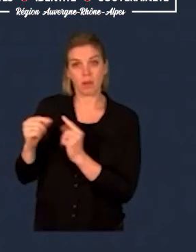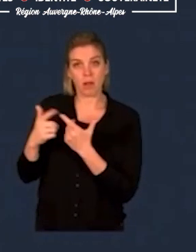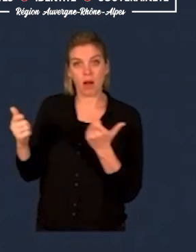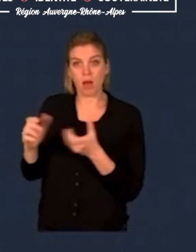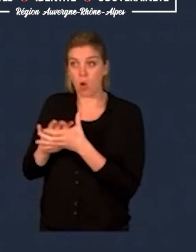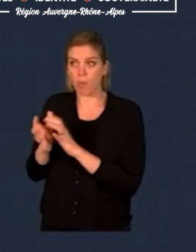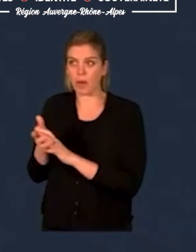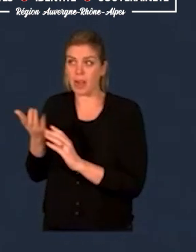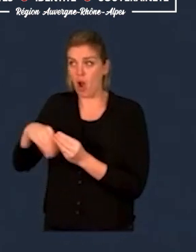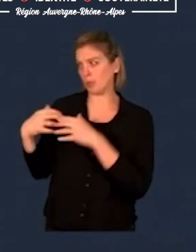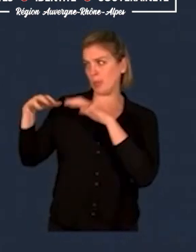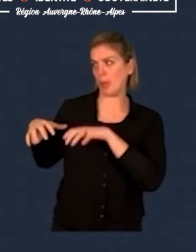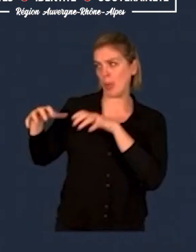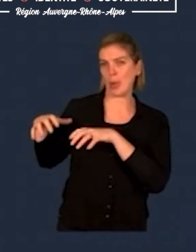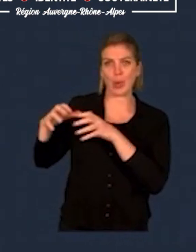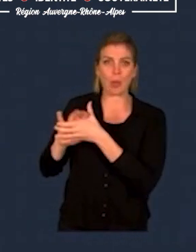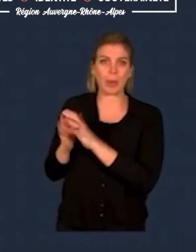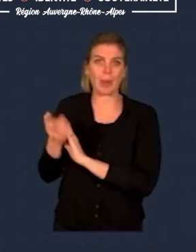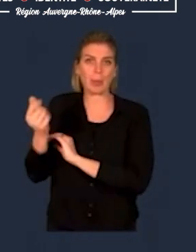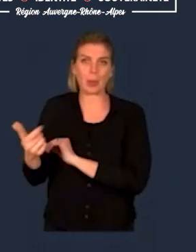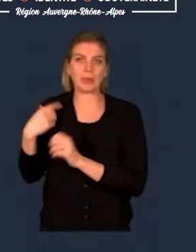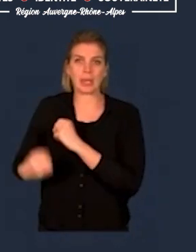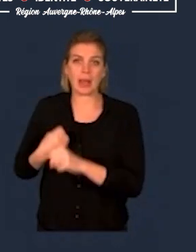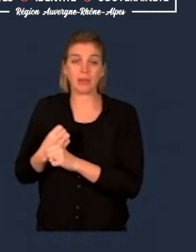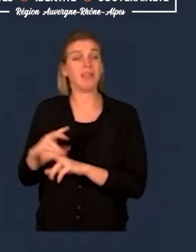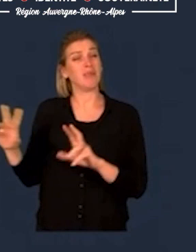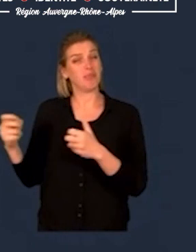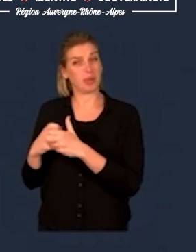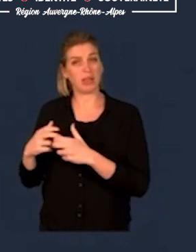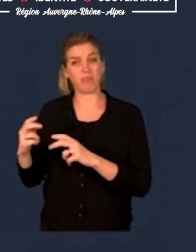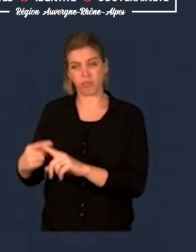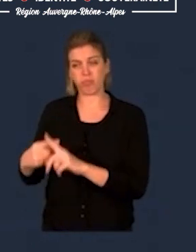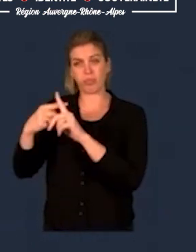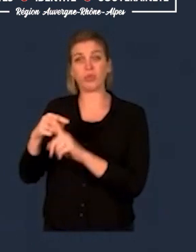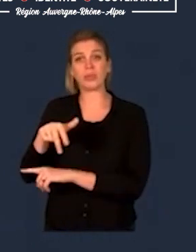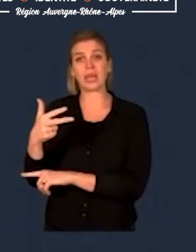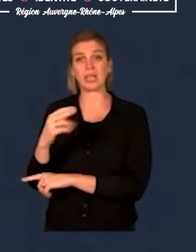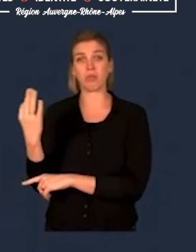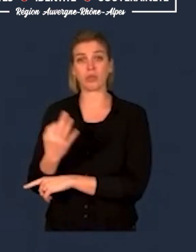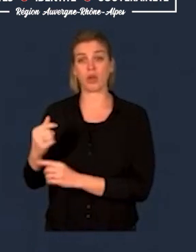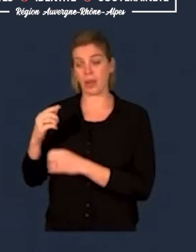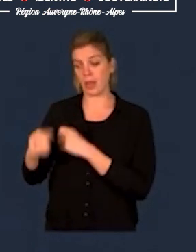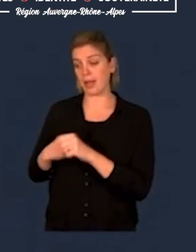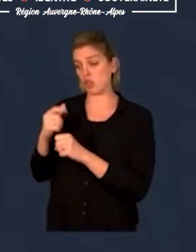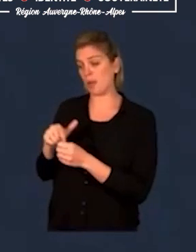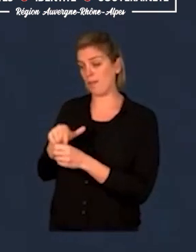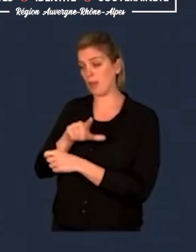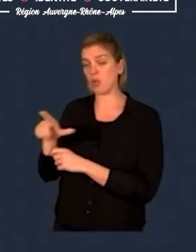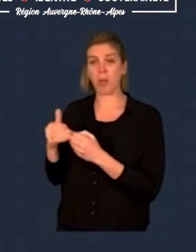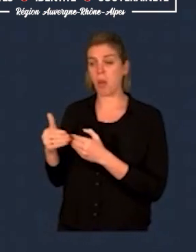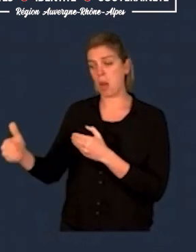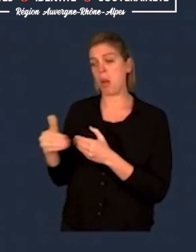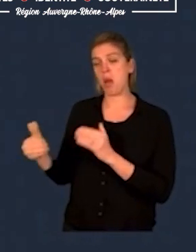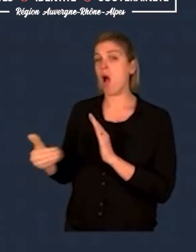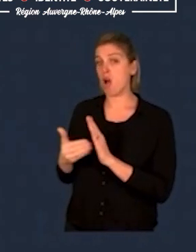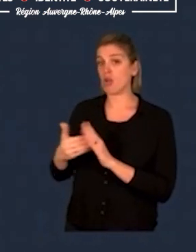de l'année qui vient de s'écouler. Les prix ont d'ores et déjà augmenté de plus de 13% en 2022 et les spécialistes s'attendent à une augmentation